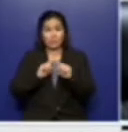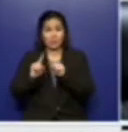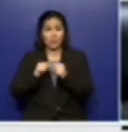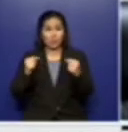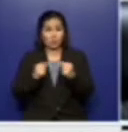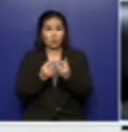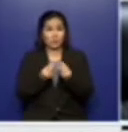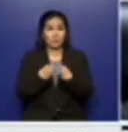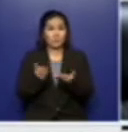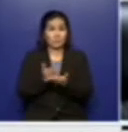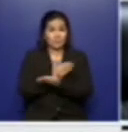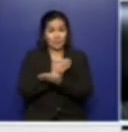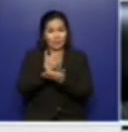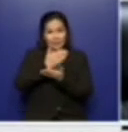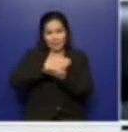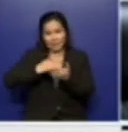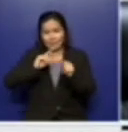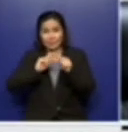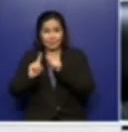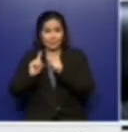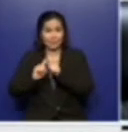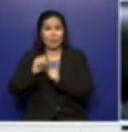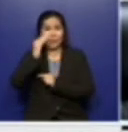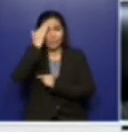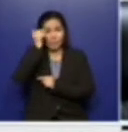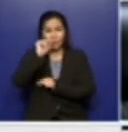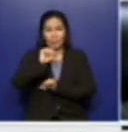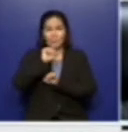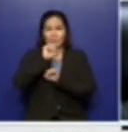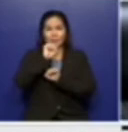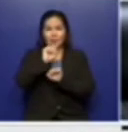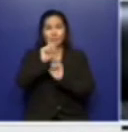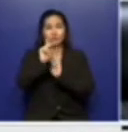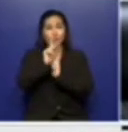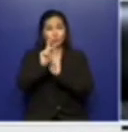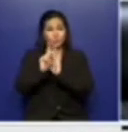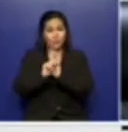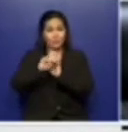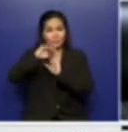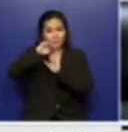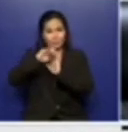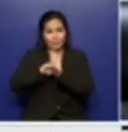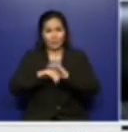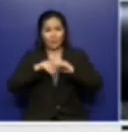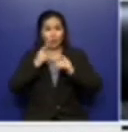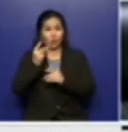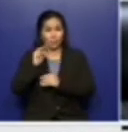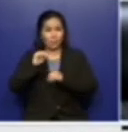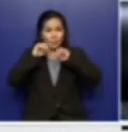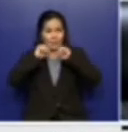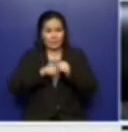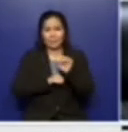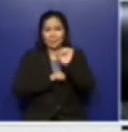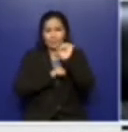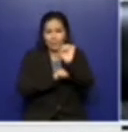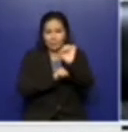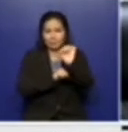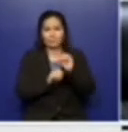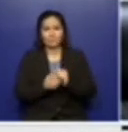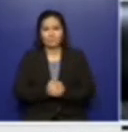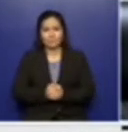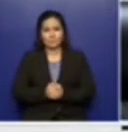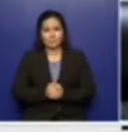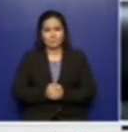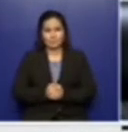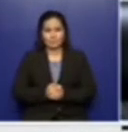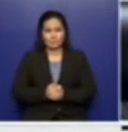ที่ดินเนื่องจากว่าการประกาศกฎหมายประกาศมติคณะรัฐมนตรีเป็นประ